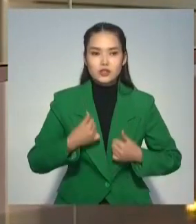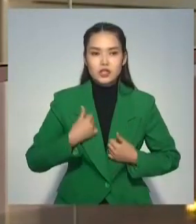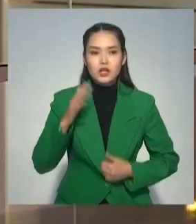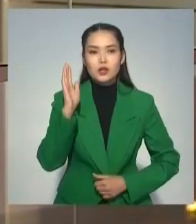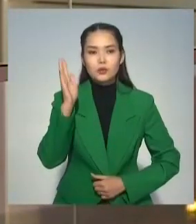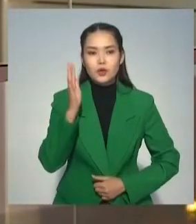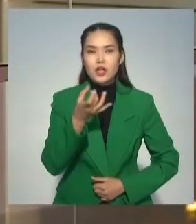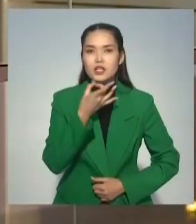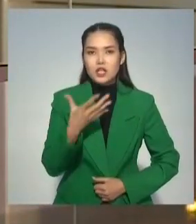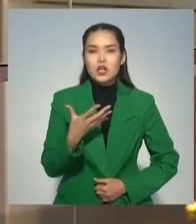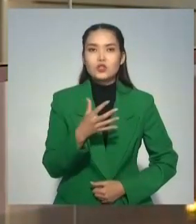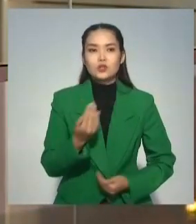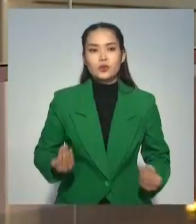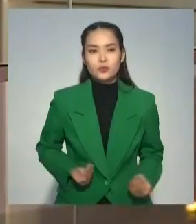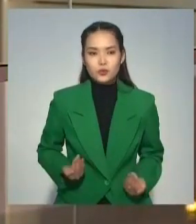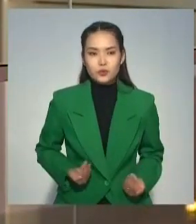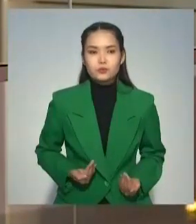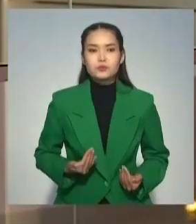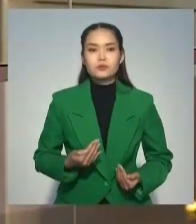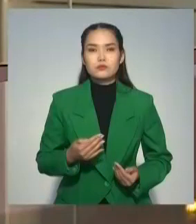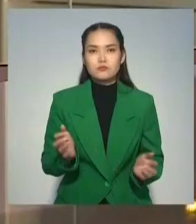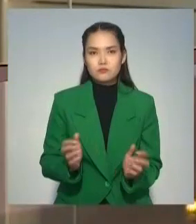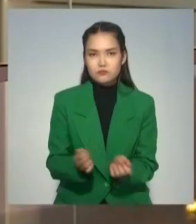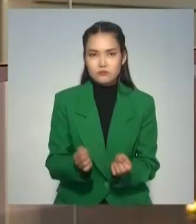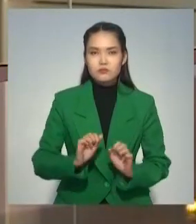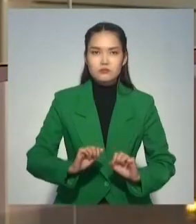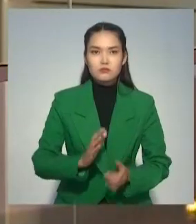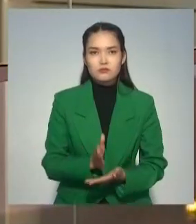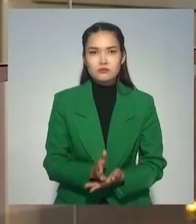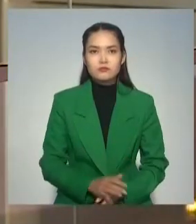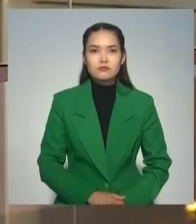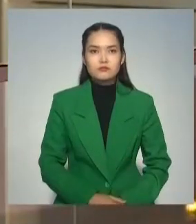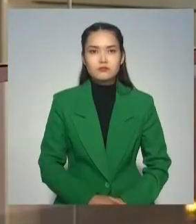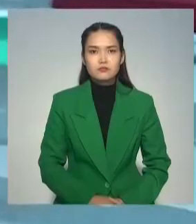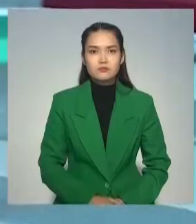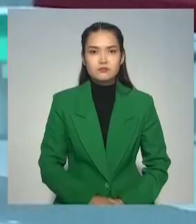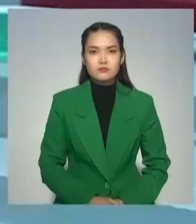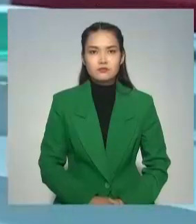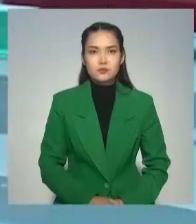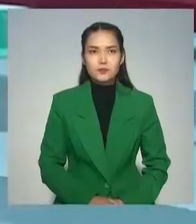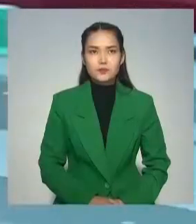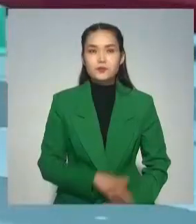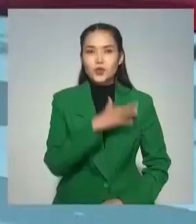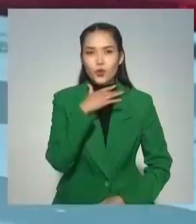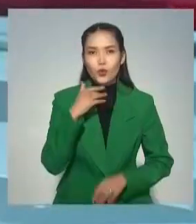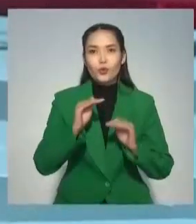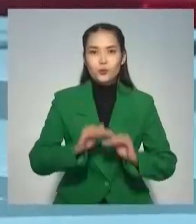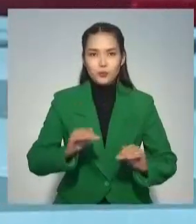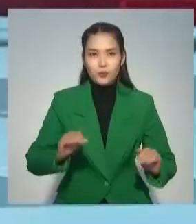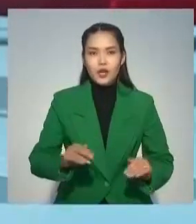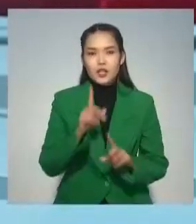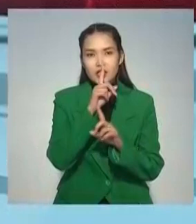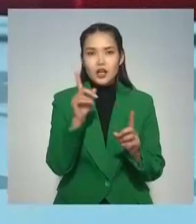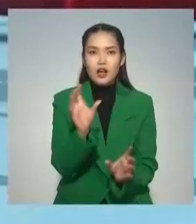келешекте жақсы өмір сүруге үлесімізді қосамыз деп сенемін. Көп балалы және